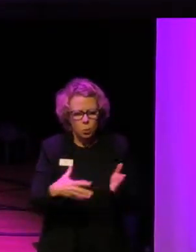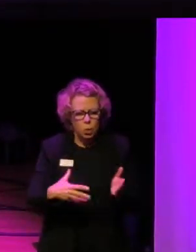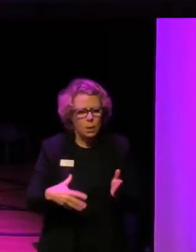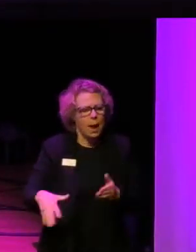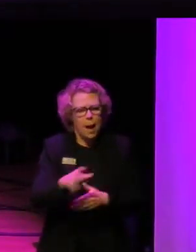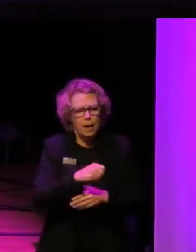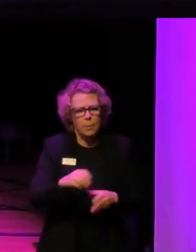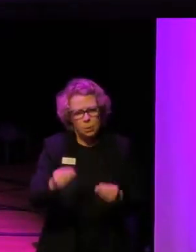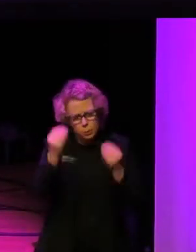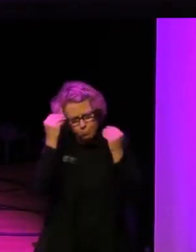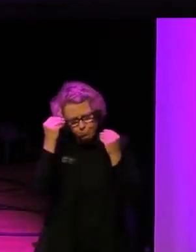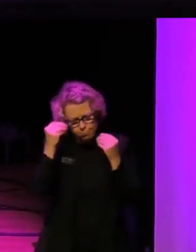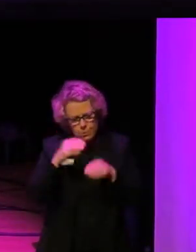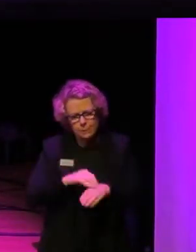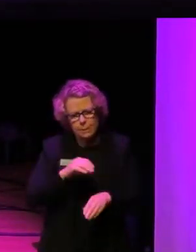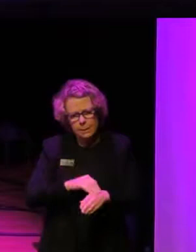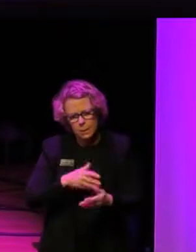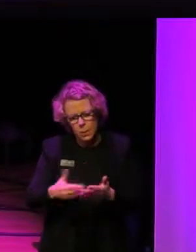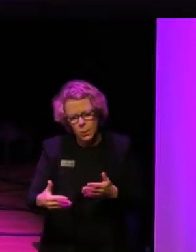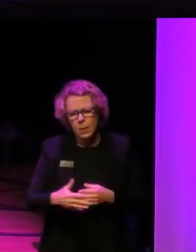svenska.